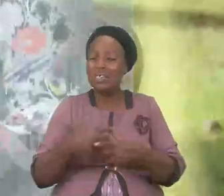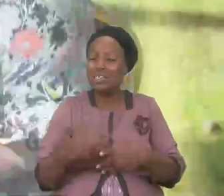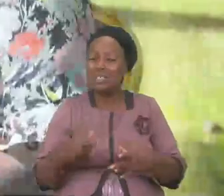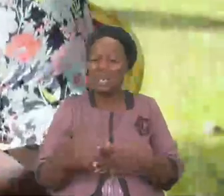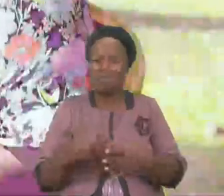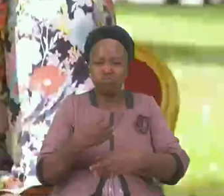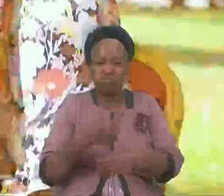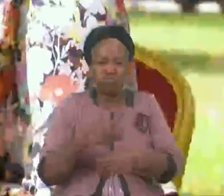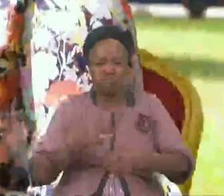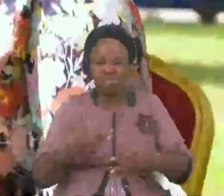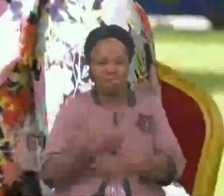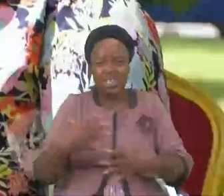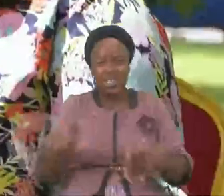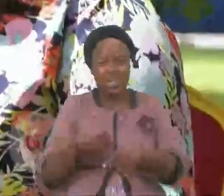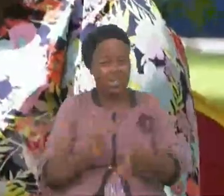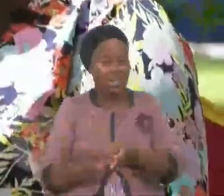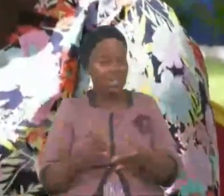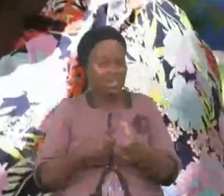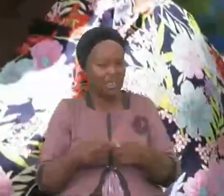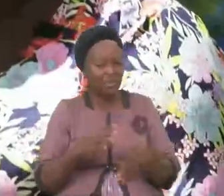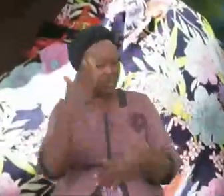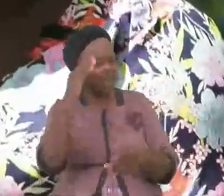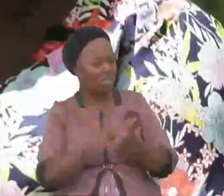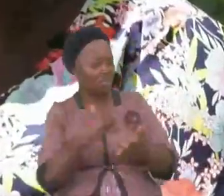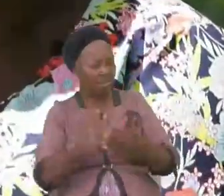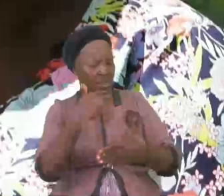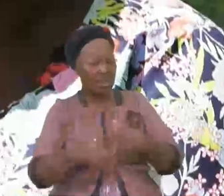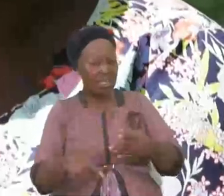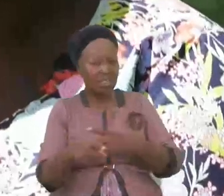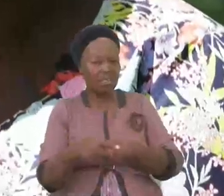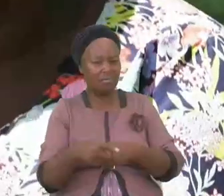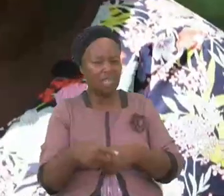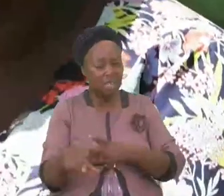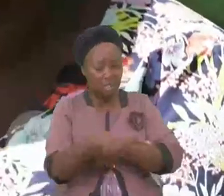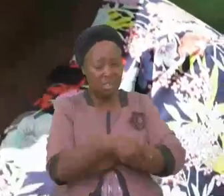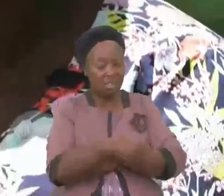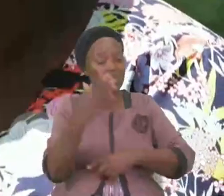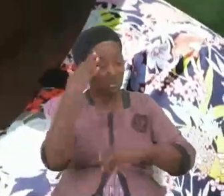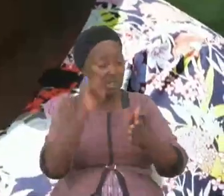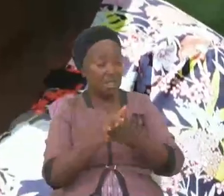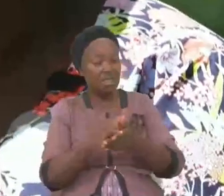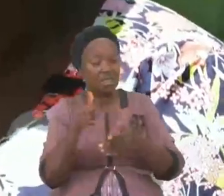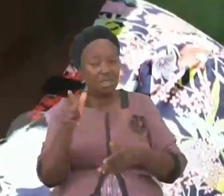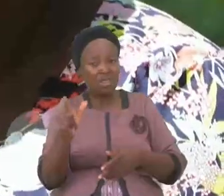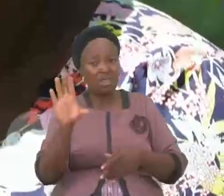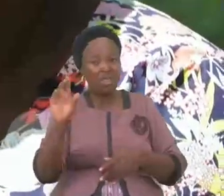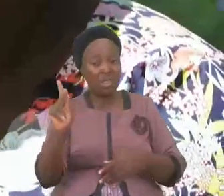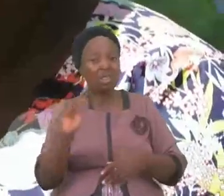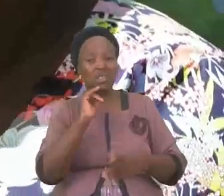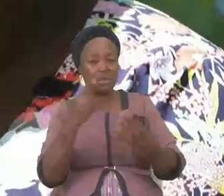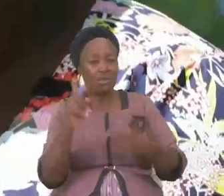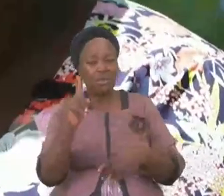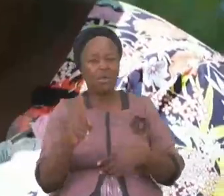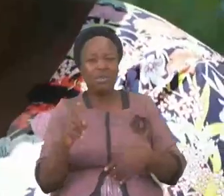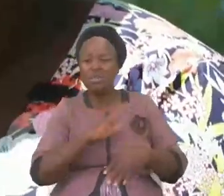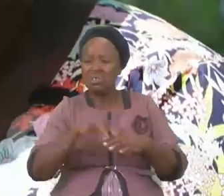Je remercie Dieu. Les droits jours qui suivaient, JCK était arrivé à Bori. Je n'ai pas pu